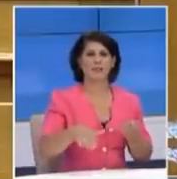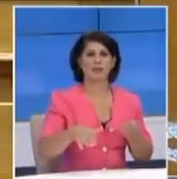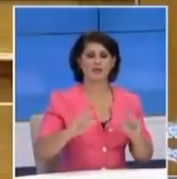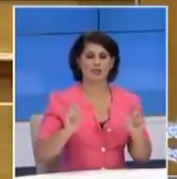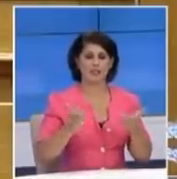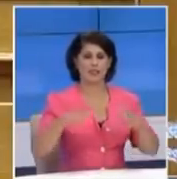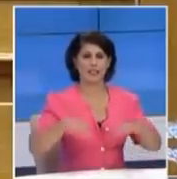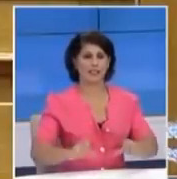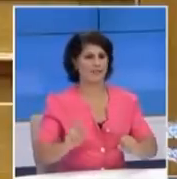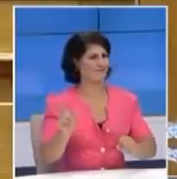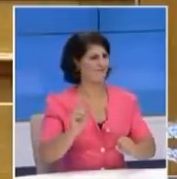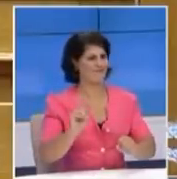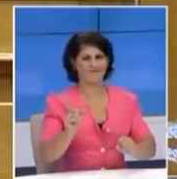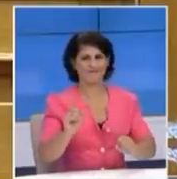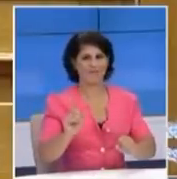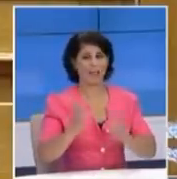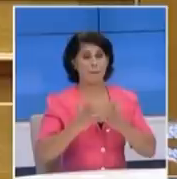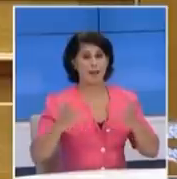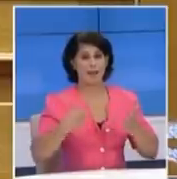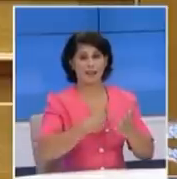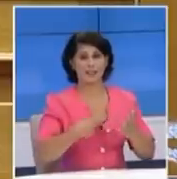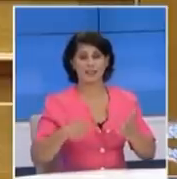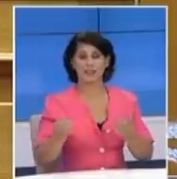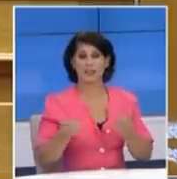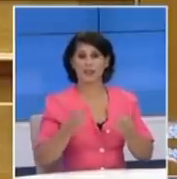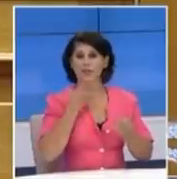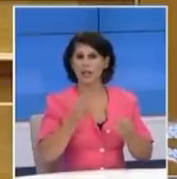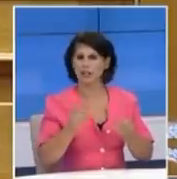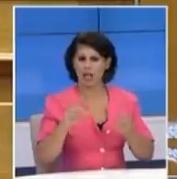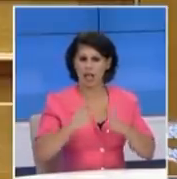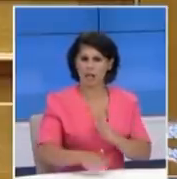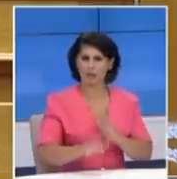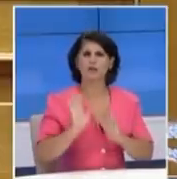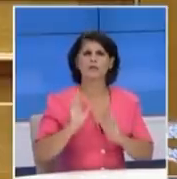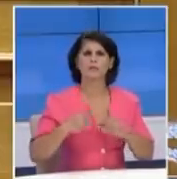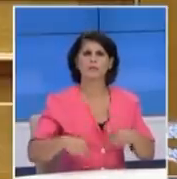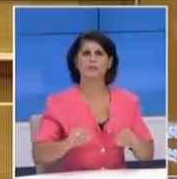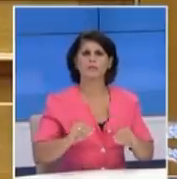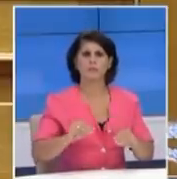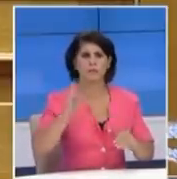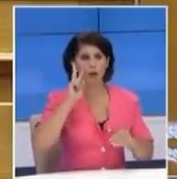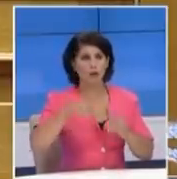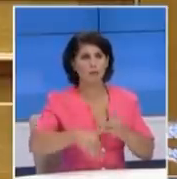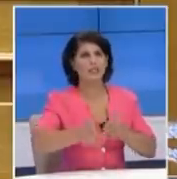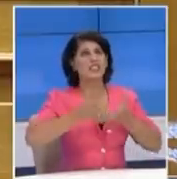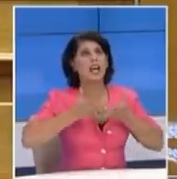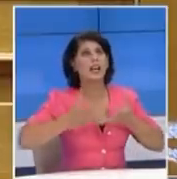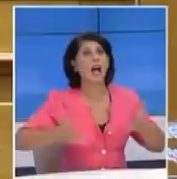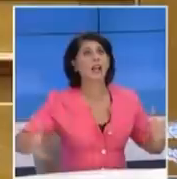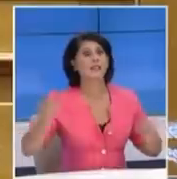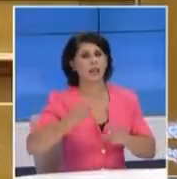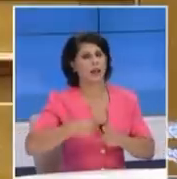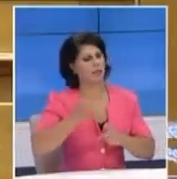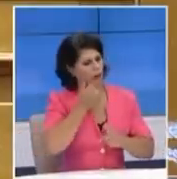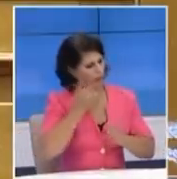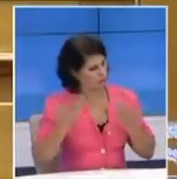εθνική κυριαρχία. Οι μεγάλοι ηγέτες δεν έκαναν ποτέ εκπτώσεις. Ο Βενιζέλος δεν έκανε εκπτώσεις. Οραματίστηκε μια τεράστια Ελλάδα με τα λάθη